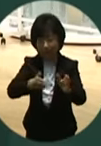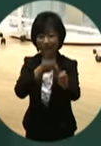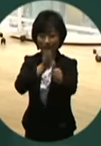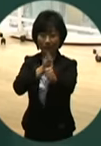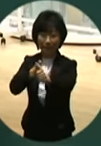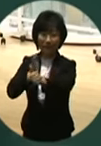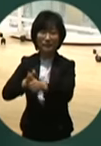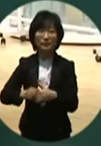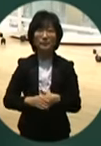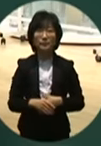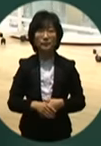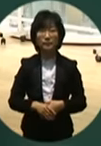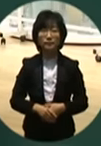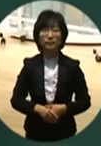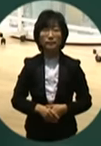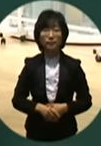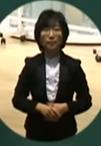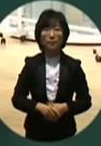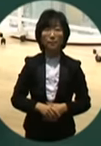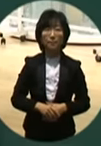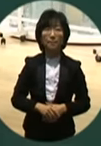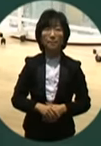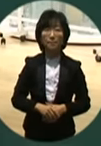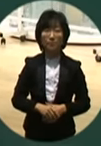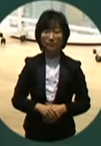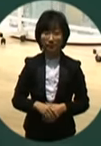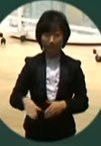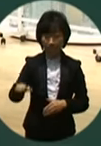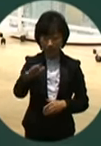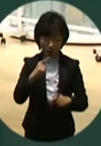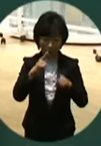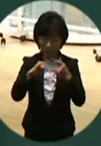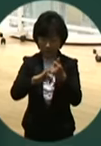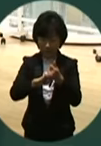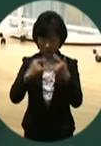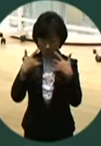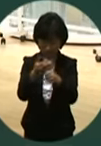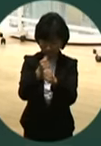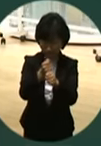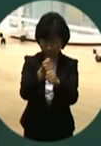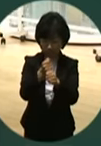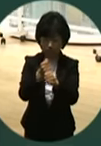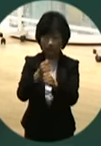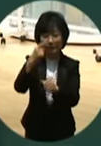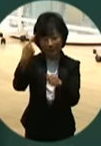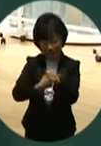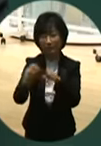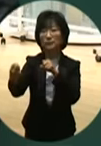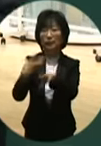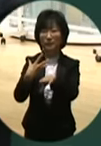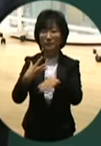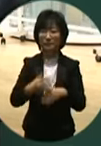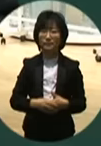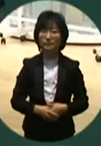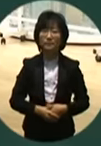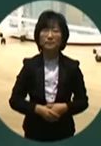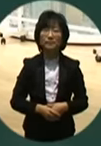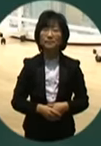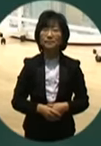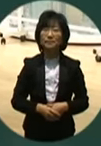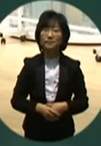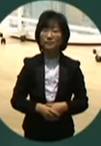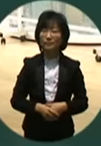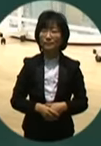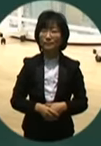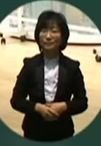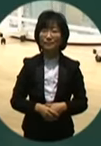field with this answer. 제가 알기로는 언약만 붙잡아도 응답이 와요. According to my knowledge, even if you just hold on to the covenant, answers will